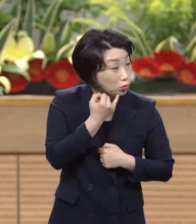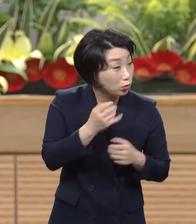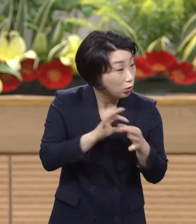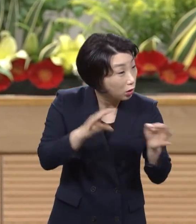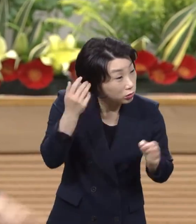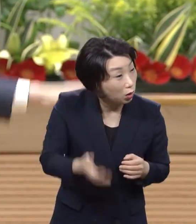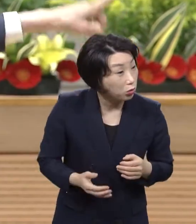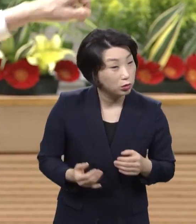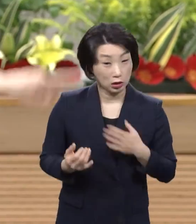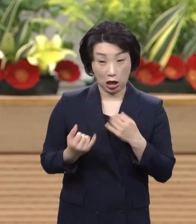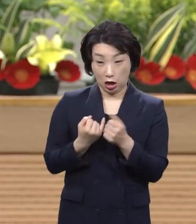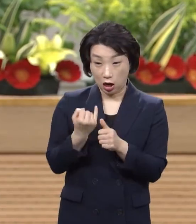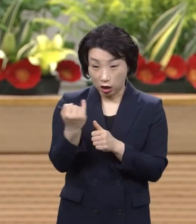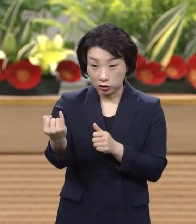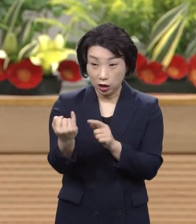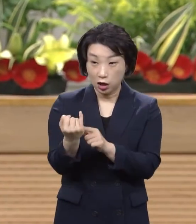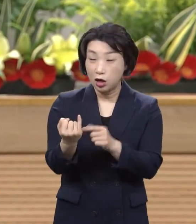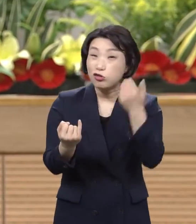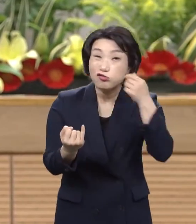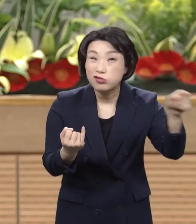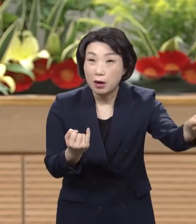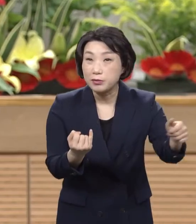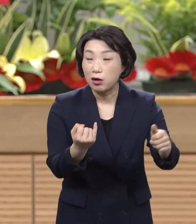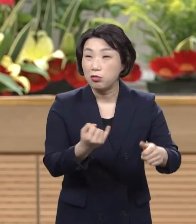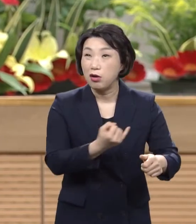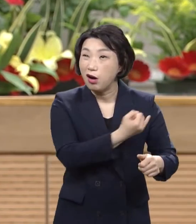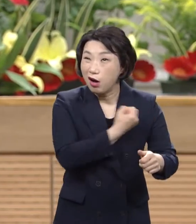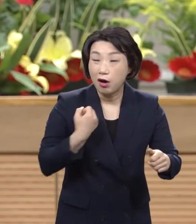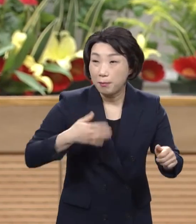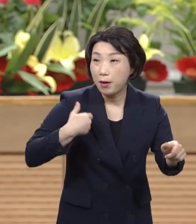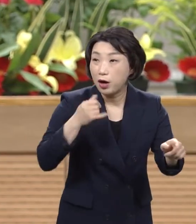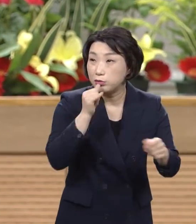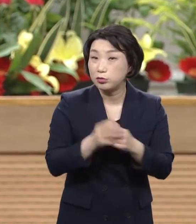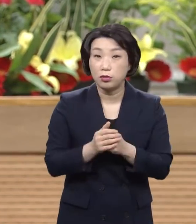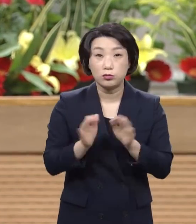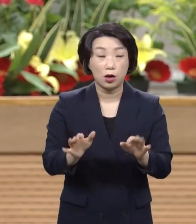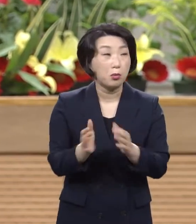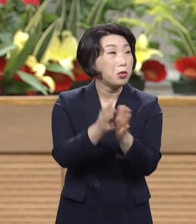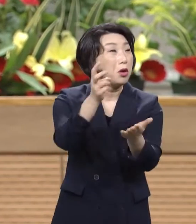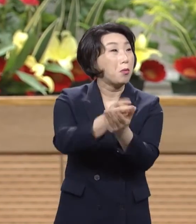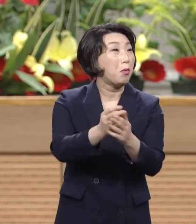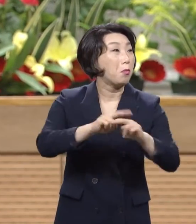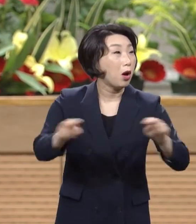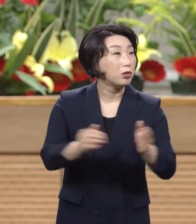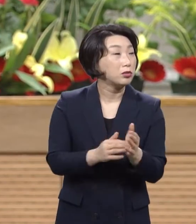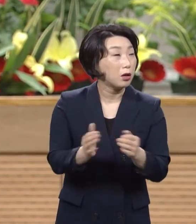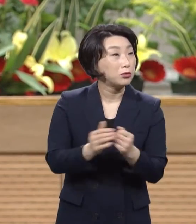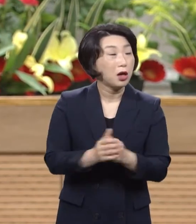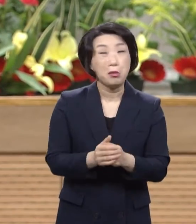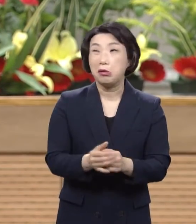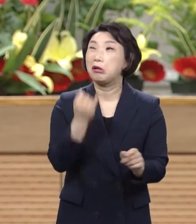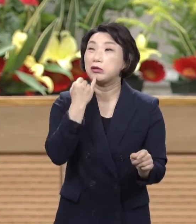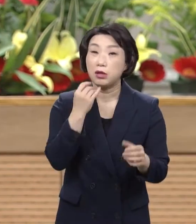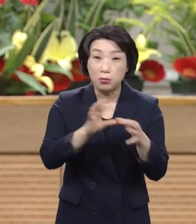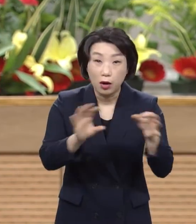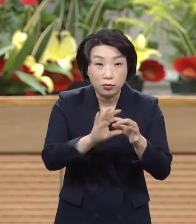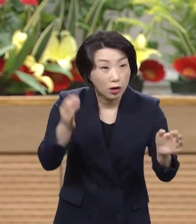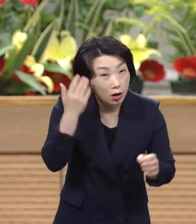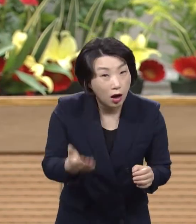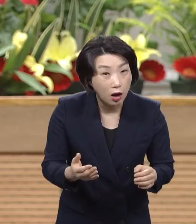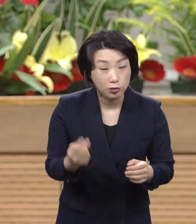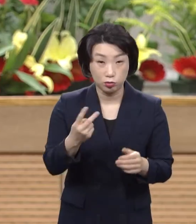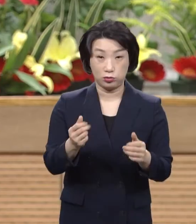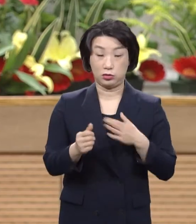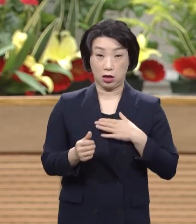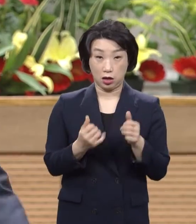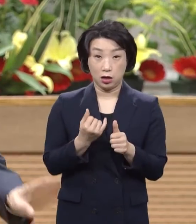내 아내가 남의 남자하고 와서 못된 짓 하면 율법은 폐했는데 뭐 어떠냐. 우리 남편이